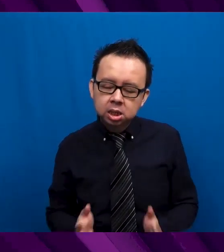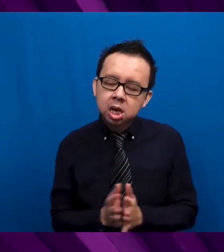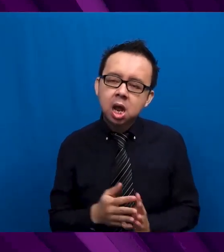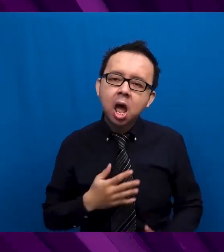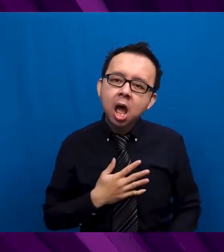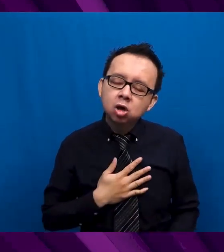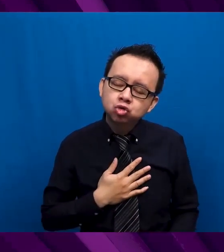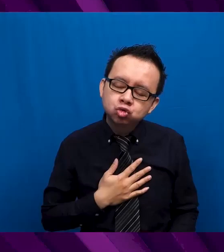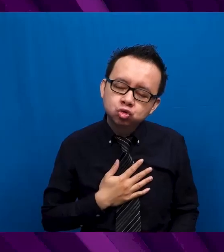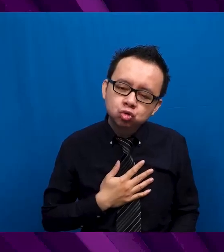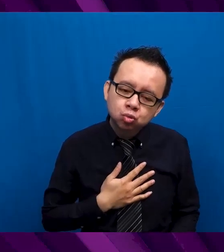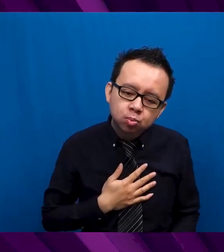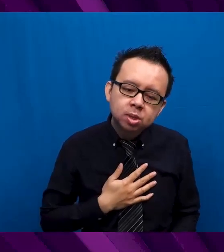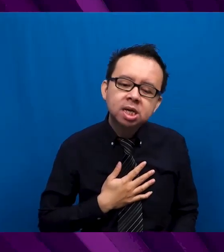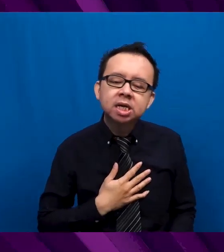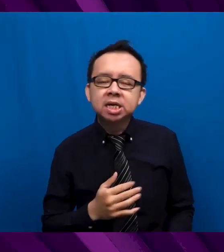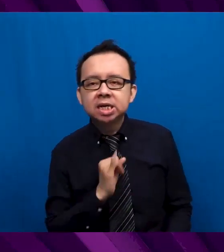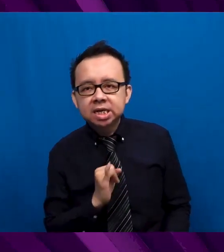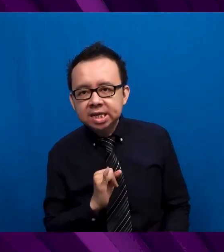dan aku